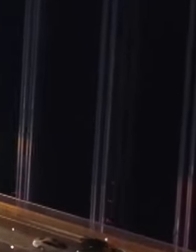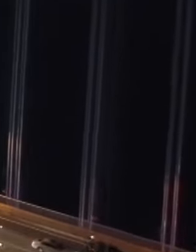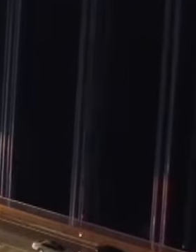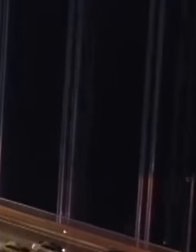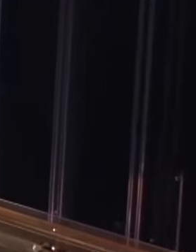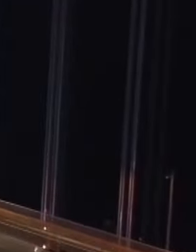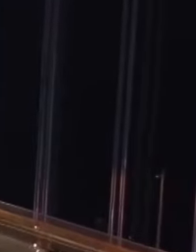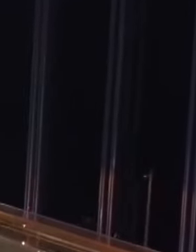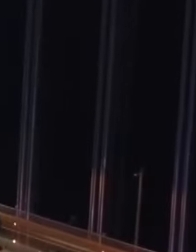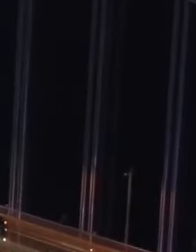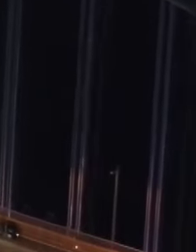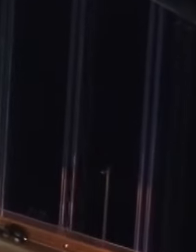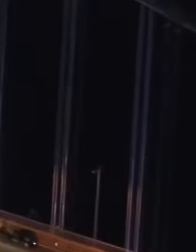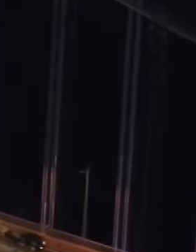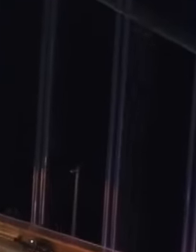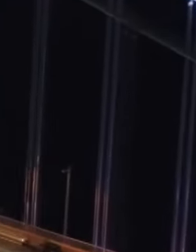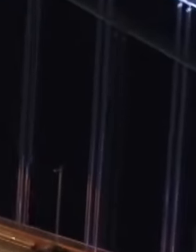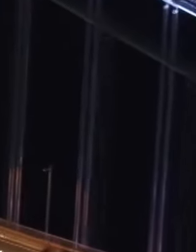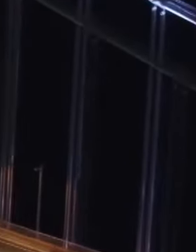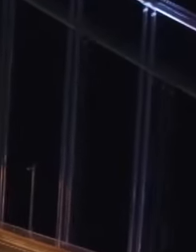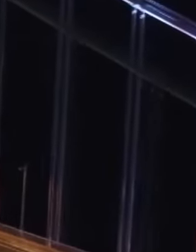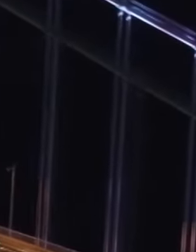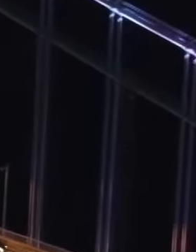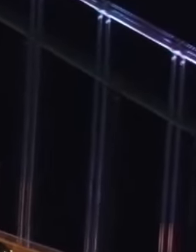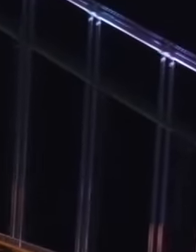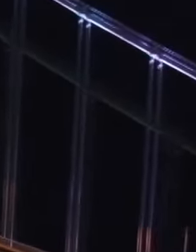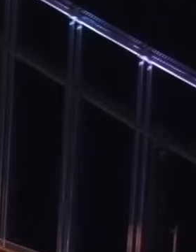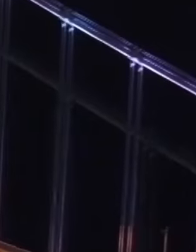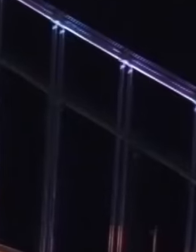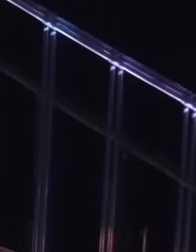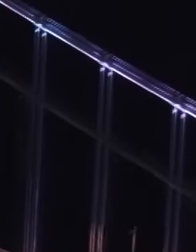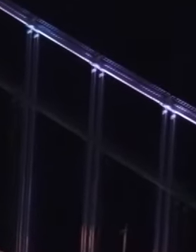여러분은 지금 CTS 뉴스를 시청하고 계십니다.